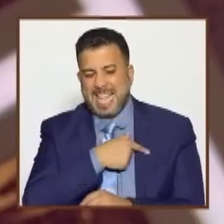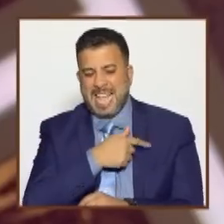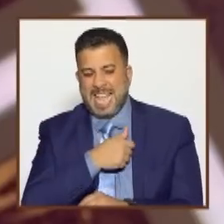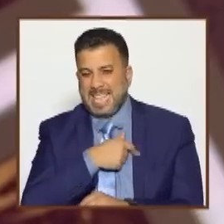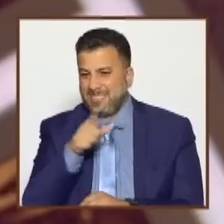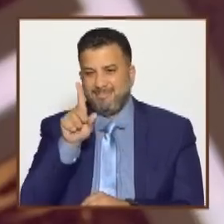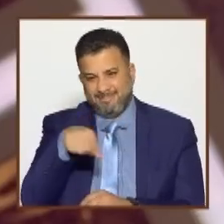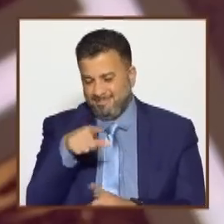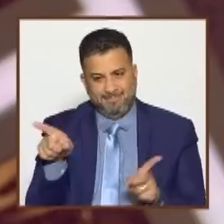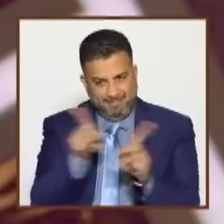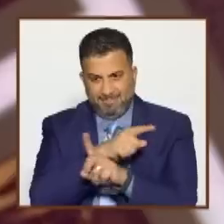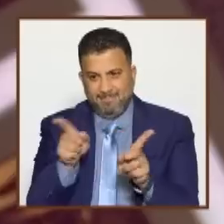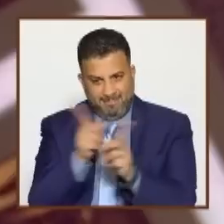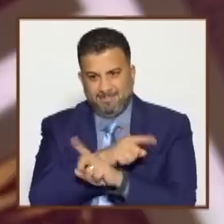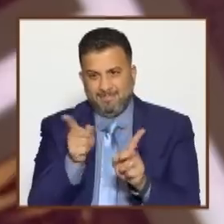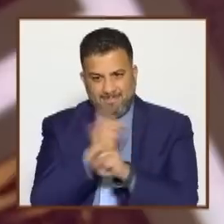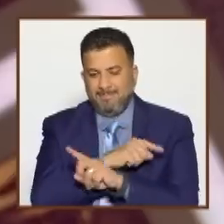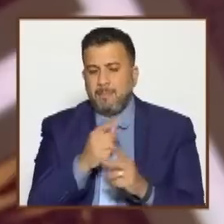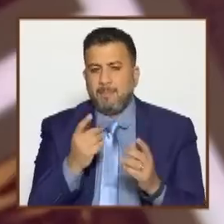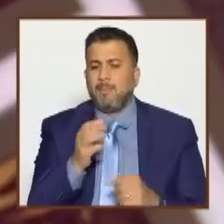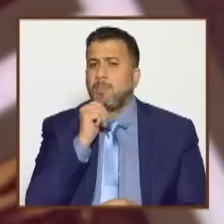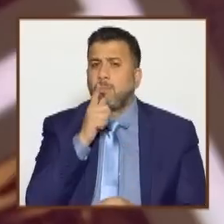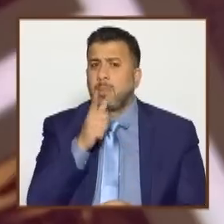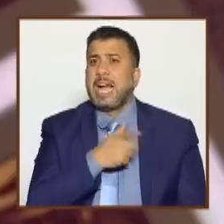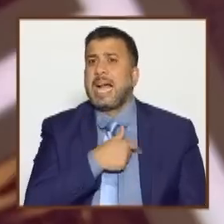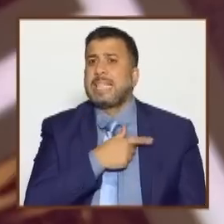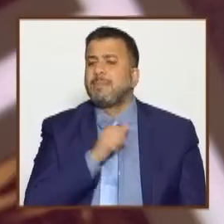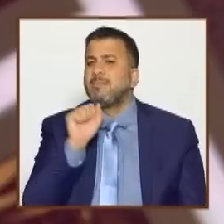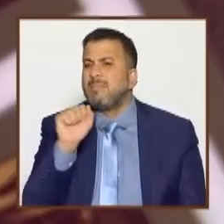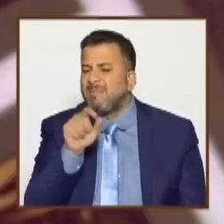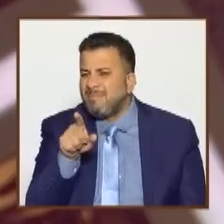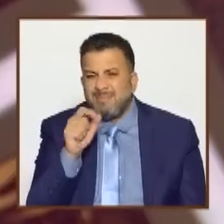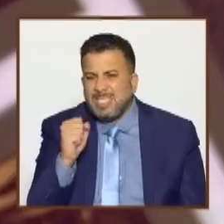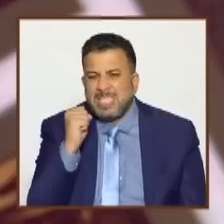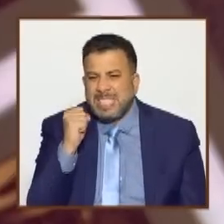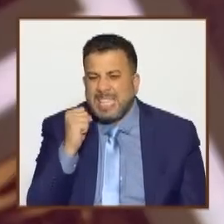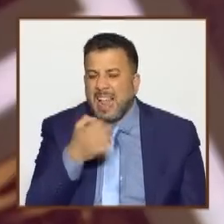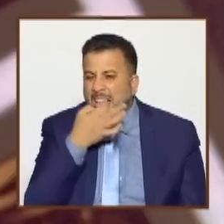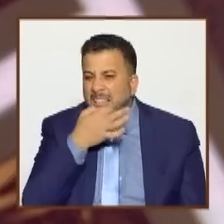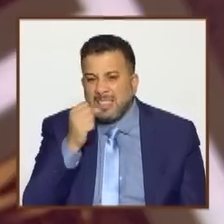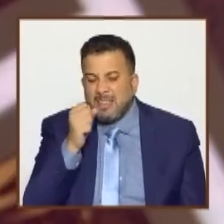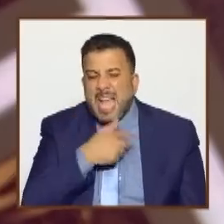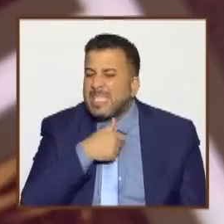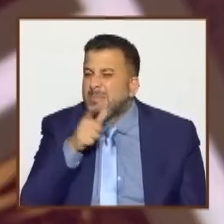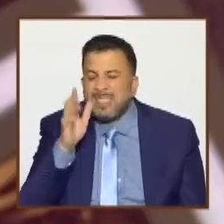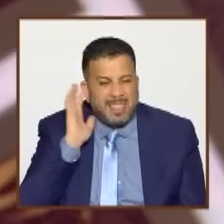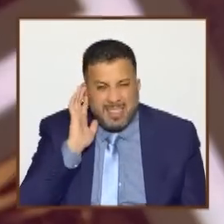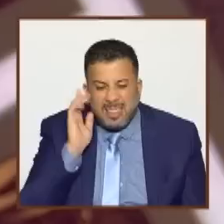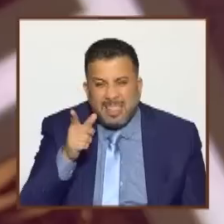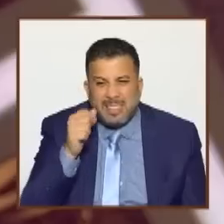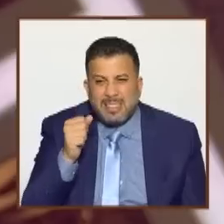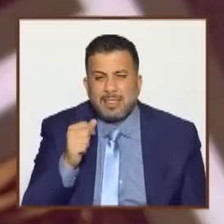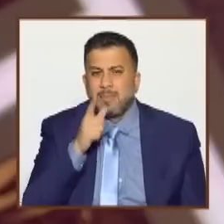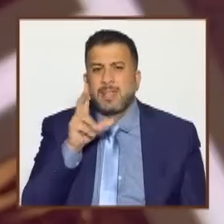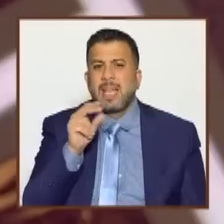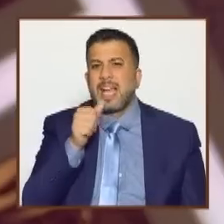الله، غير الأسماء اللي فيها تزكية، غير الأسماء اللي فيها صعوبة وخشونة، خشونة فيها صعوبة مثل